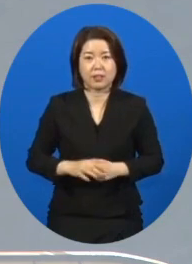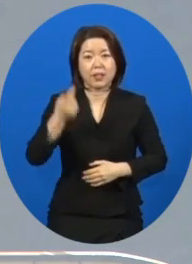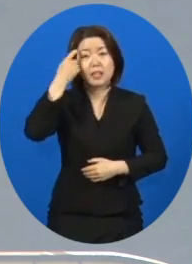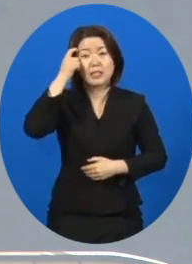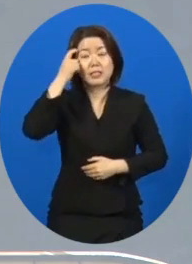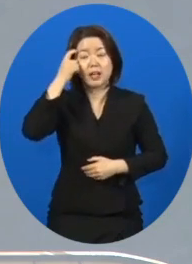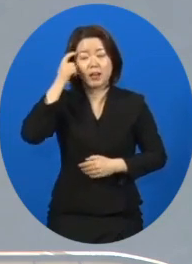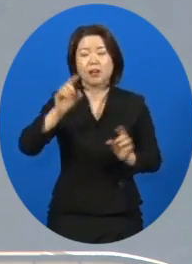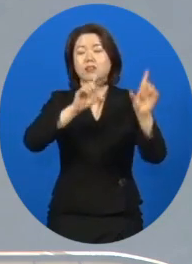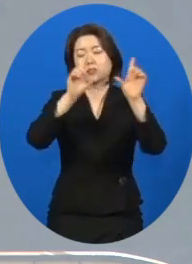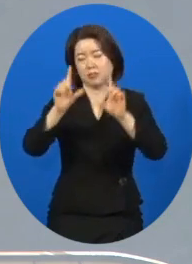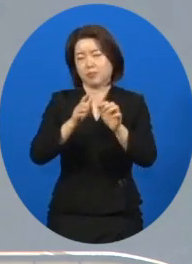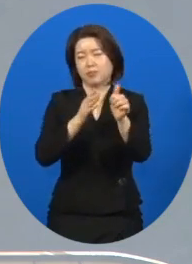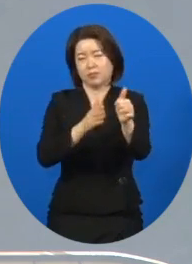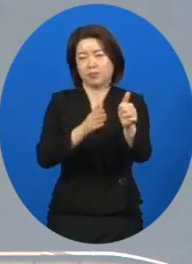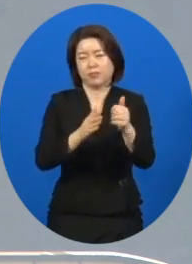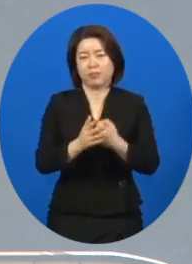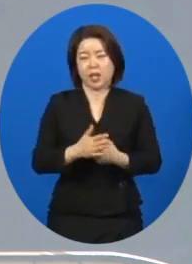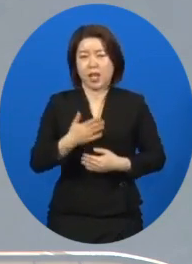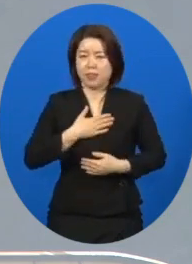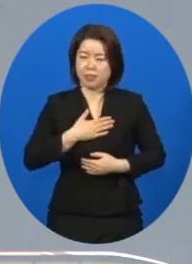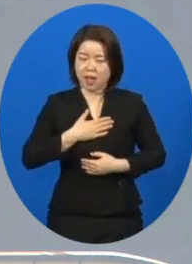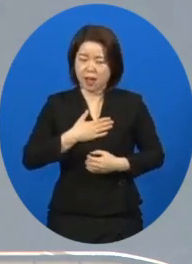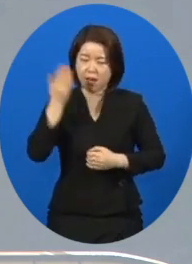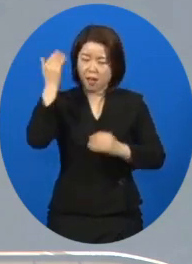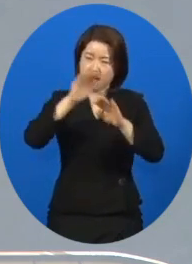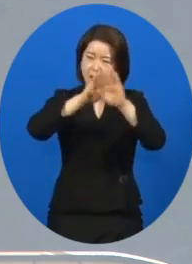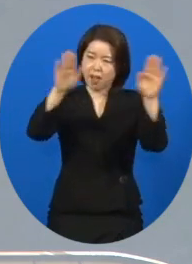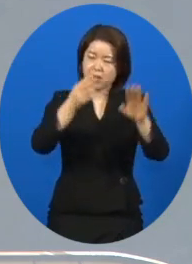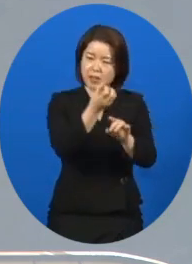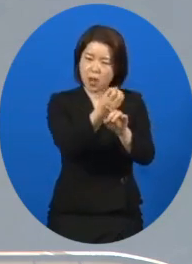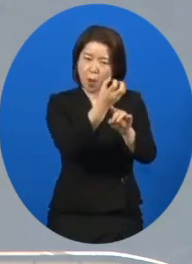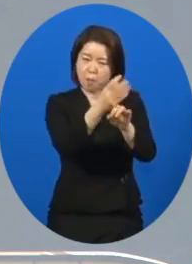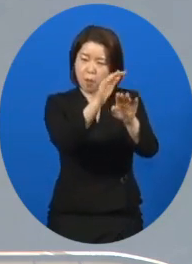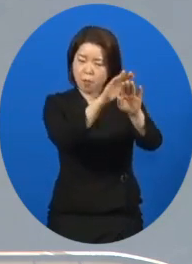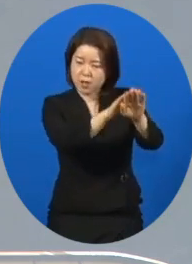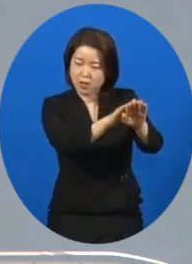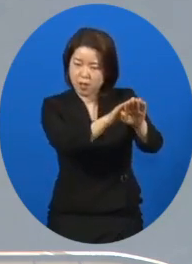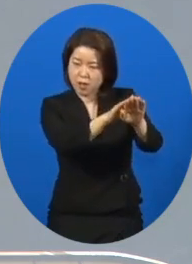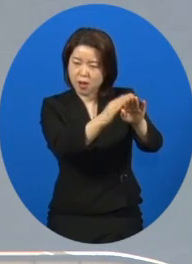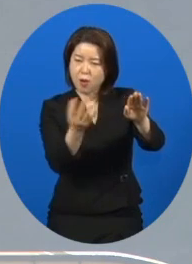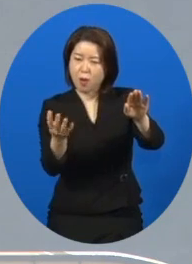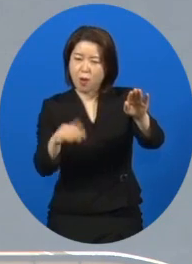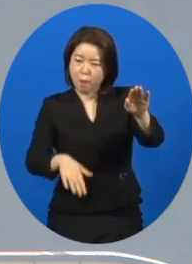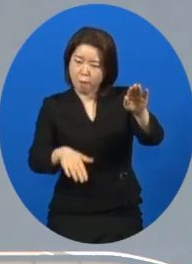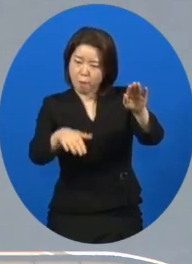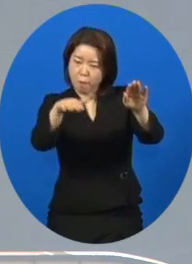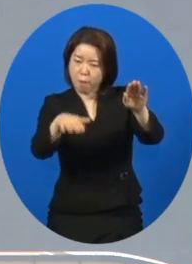생각하고 사셔야 돼요. 나에게는 하늘의 보화가 어느 정도 쌓였을까?